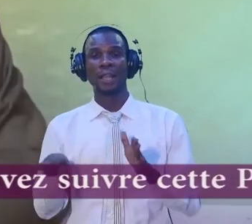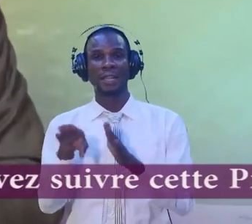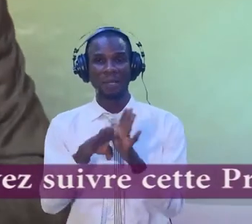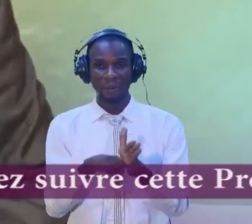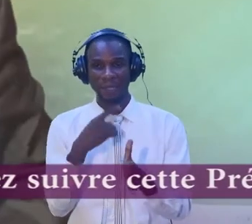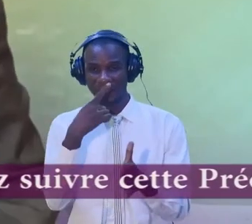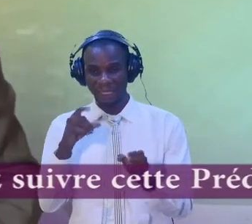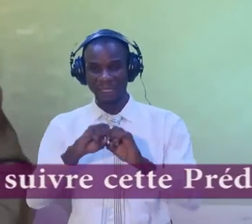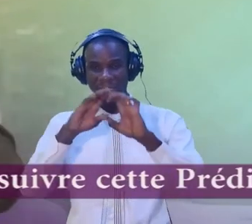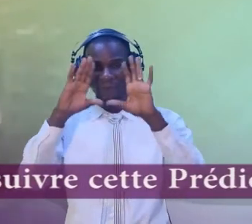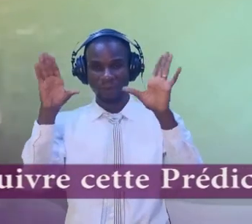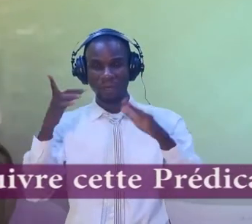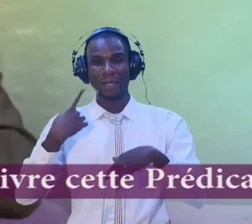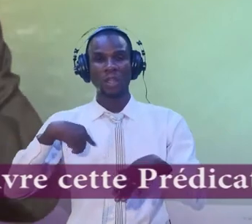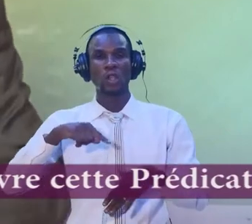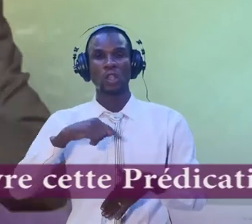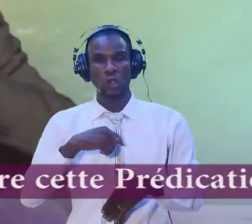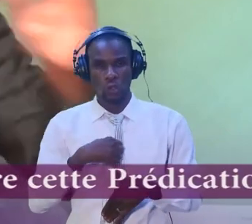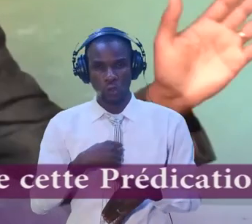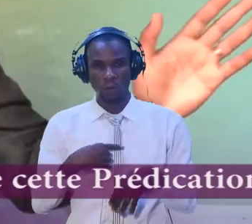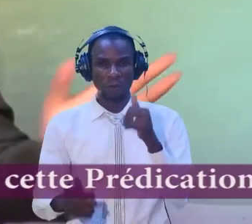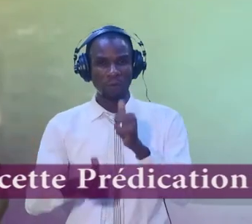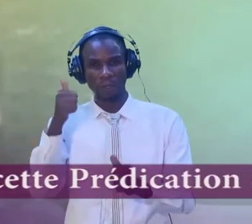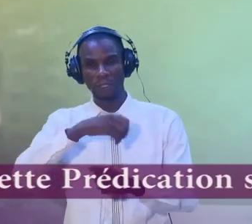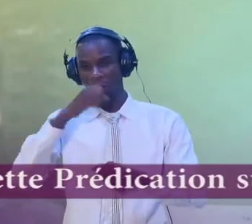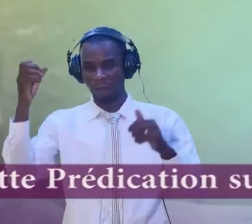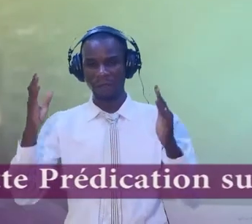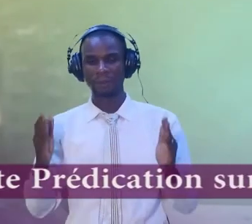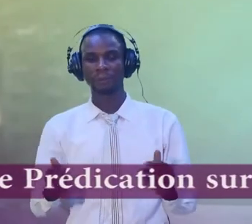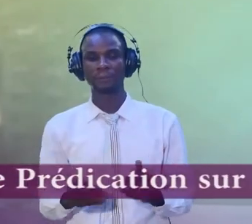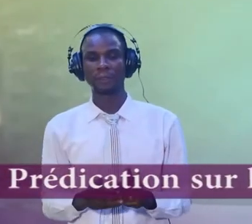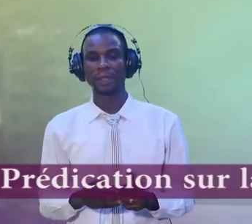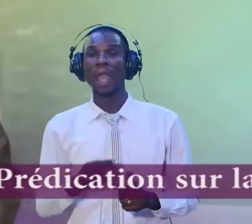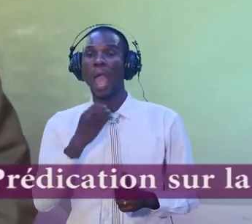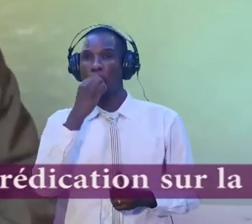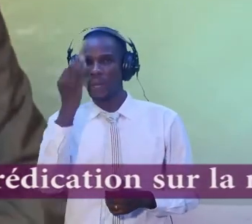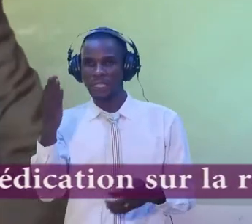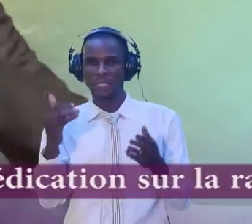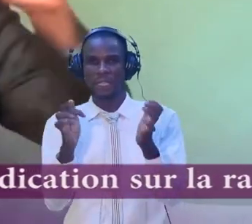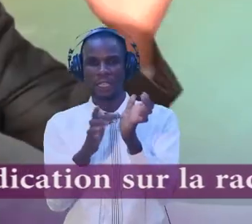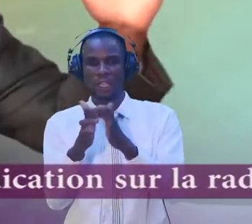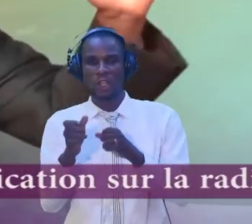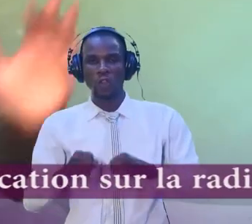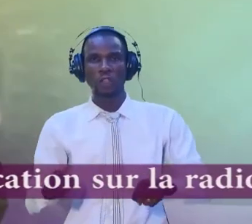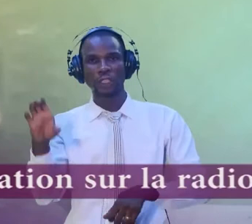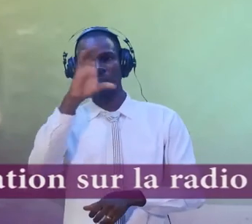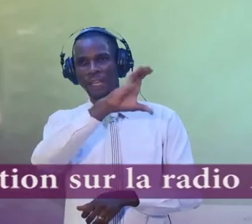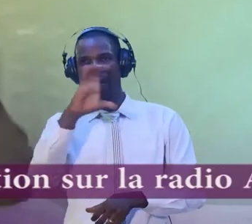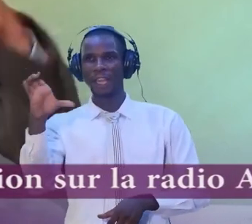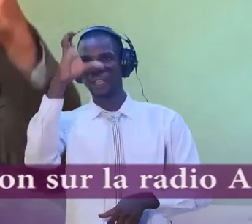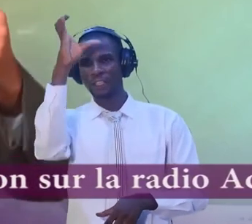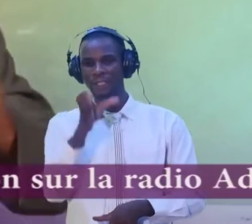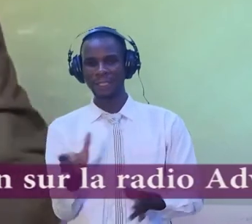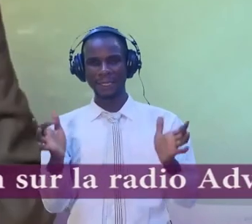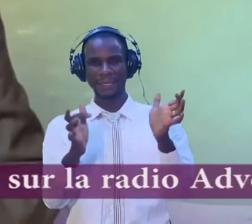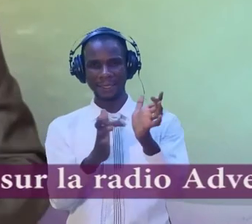washindaji na Biblia inasema wazi kwamba yawezekana tuwe washindi zaidi ya kushinda kwa